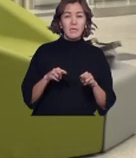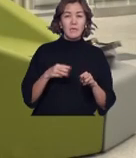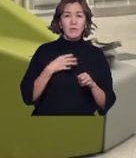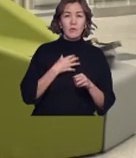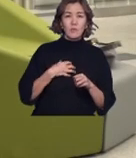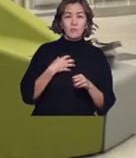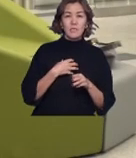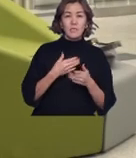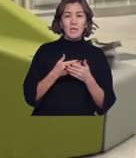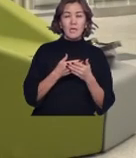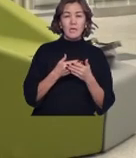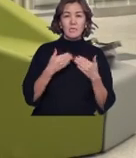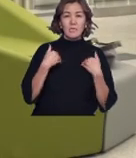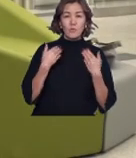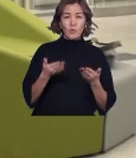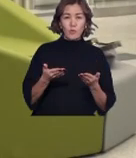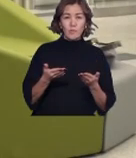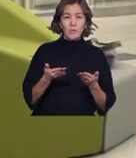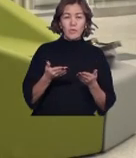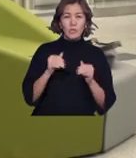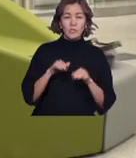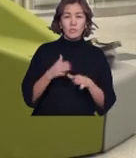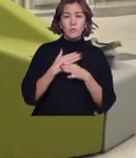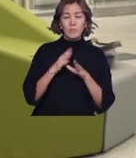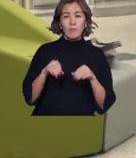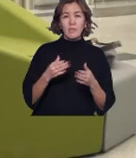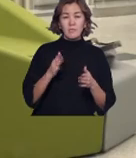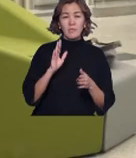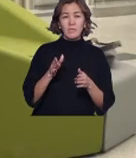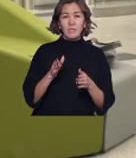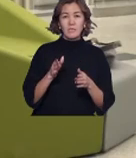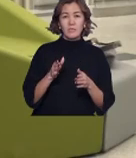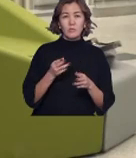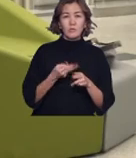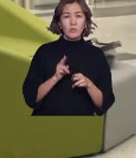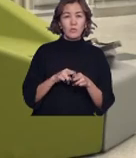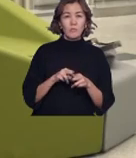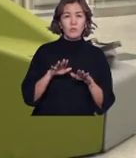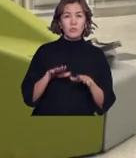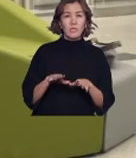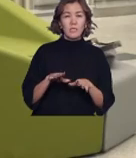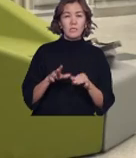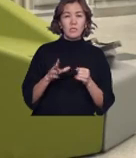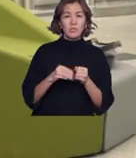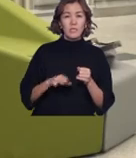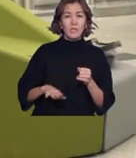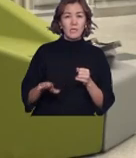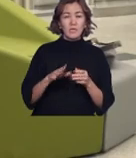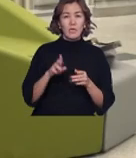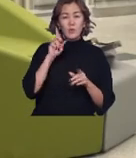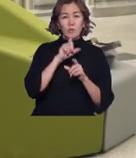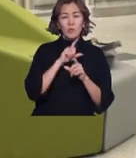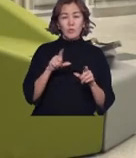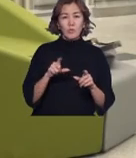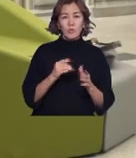ортасындағы өзекті мәселелерді алдыларына қойып, оның шешілуіне өте бір ықпалды дүние. Сондықтан да бұл жергілікті